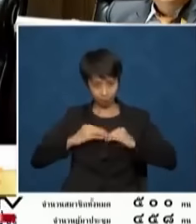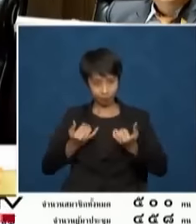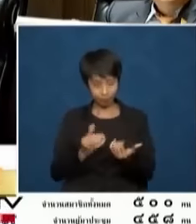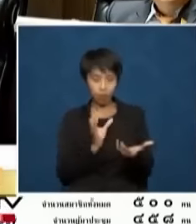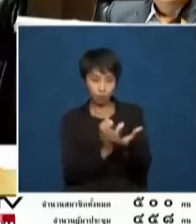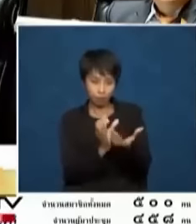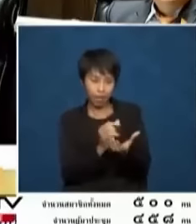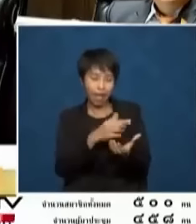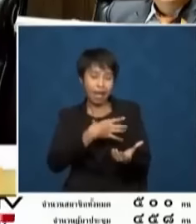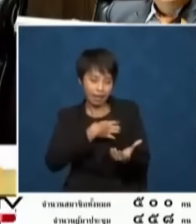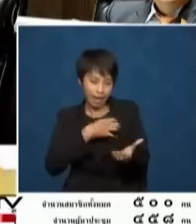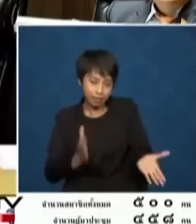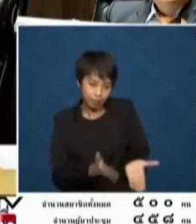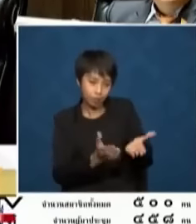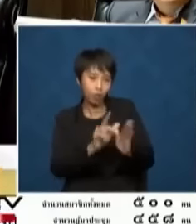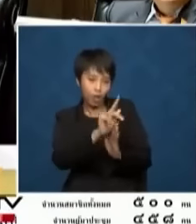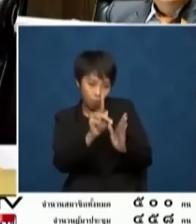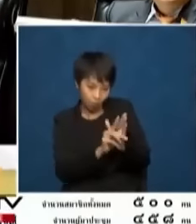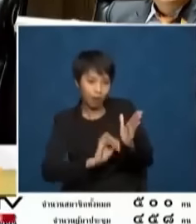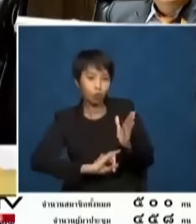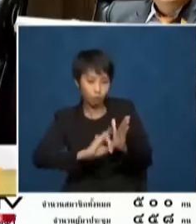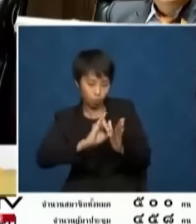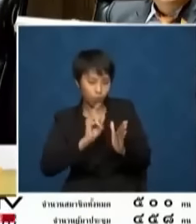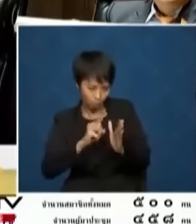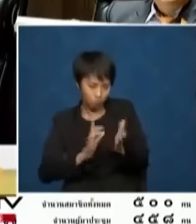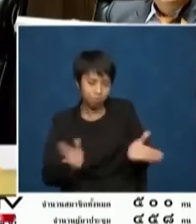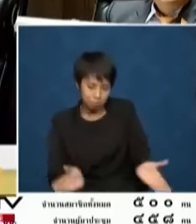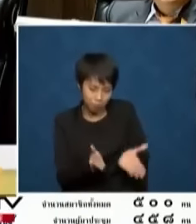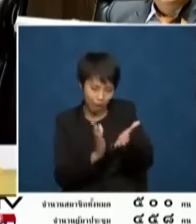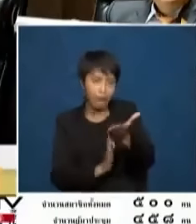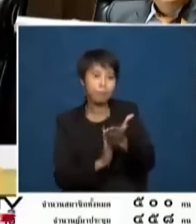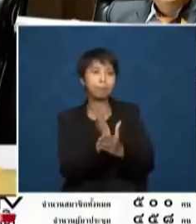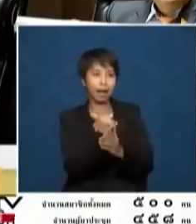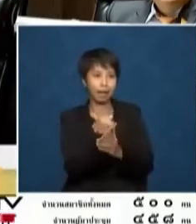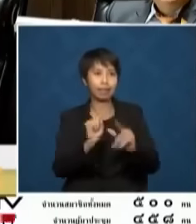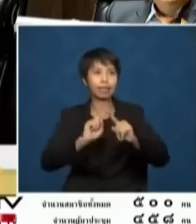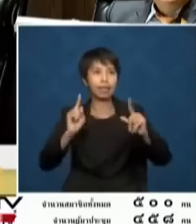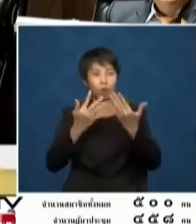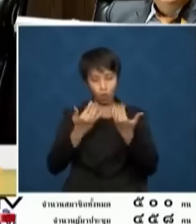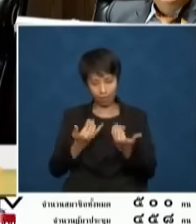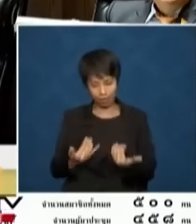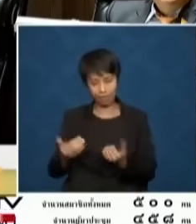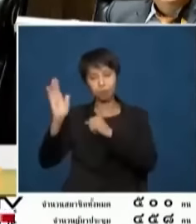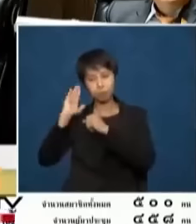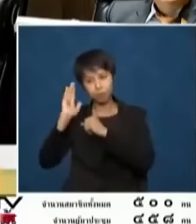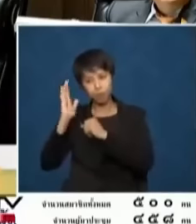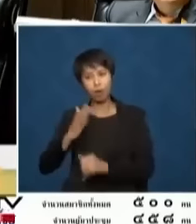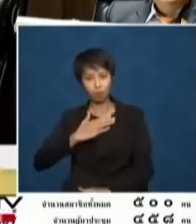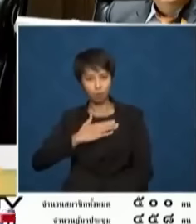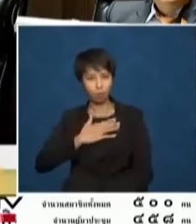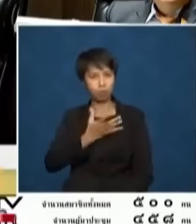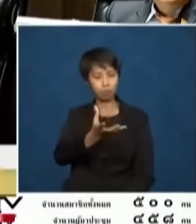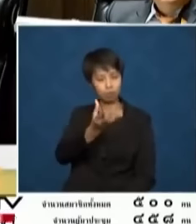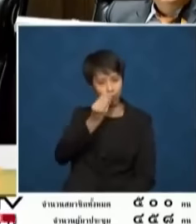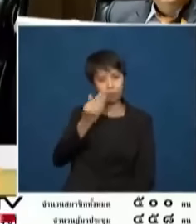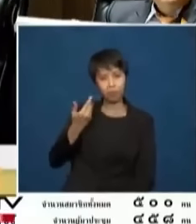ท่านั้นเห็นชอบแล้วก็ส่งความเห็นคัดค้านไปด้วยนะปกติจะว่ากันอย่างน ี ้แต่นี่ให้กลับไปศึกษามาใหม